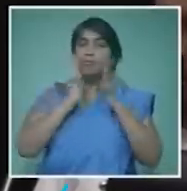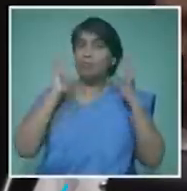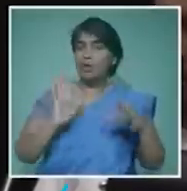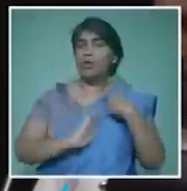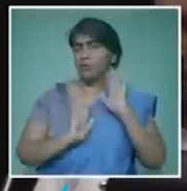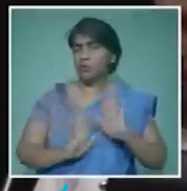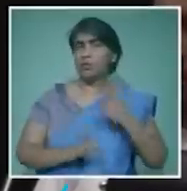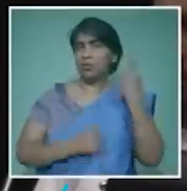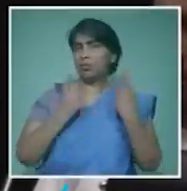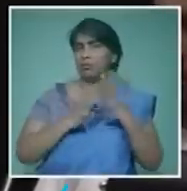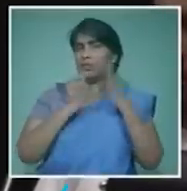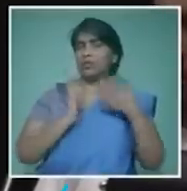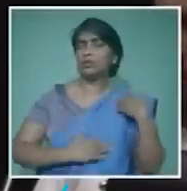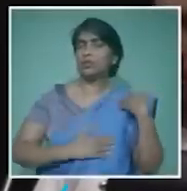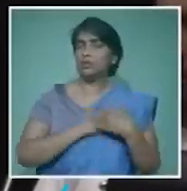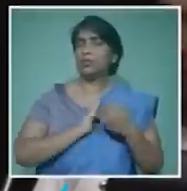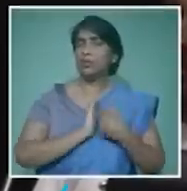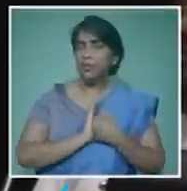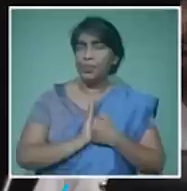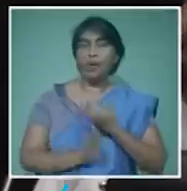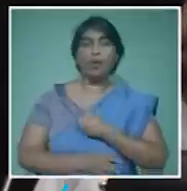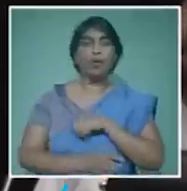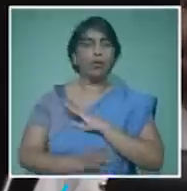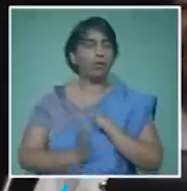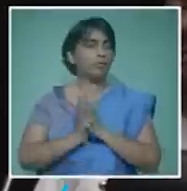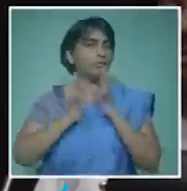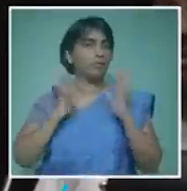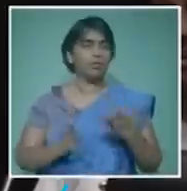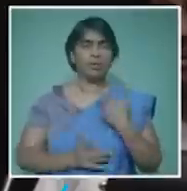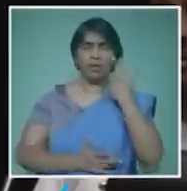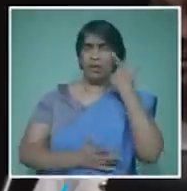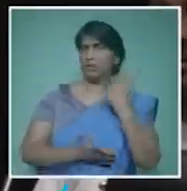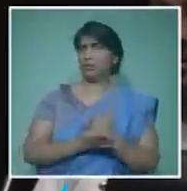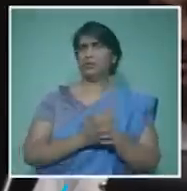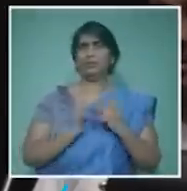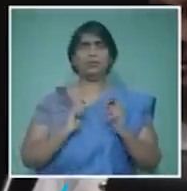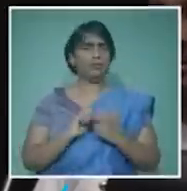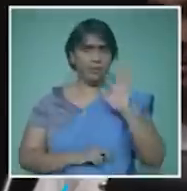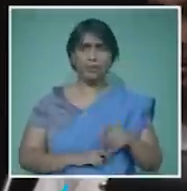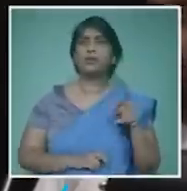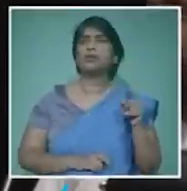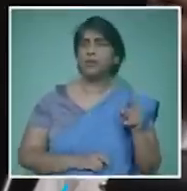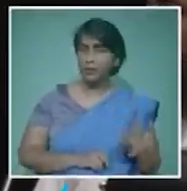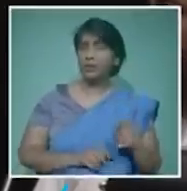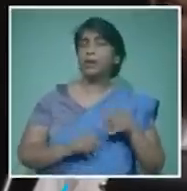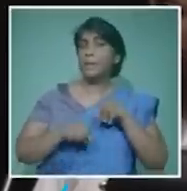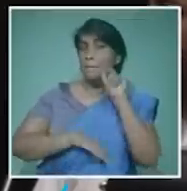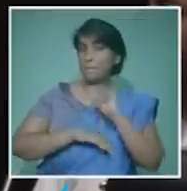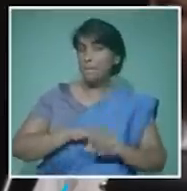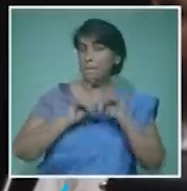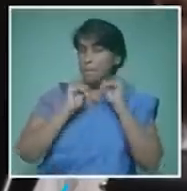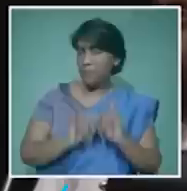ඉන්න දහස් ගණනක් සිල්වත් ගුණවත් මහ සංඝරත්නය විශාල අපහසුතාවයකට පීඩාවකට පත් වෙලා ඉන්නවා මේ